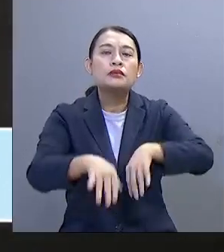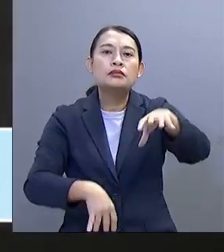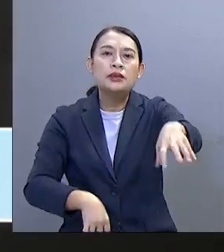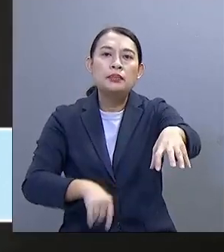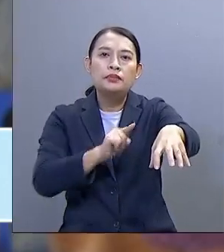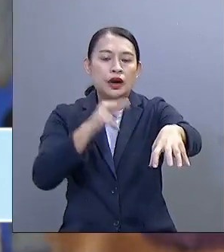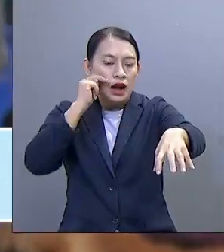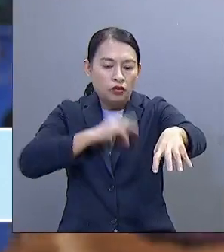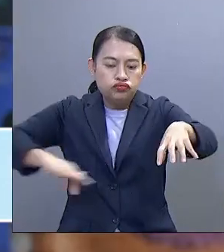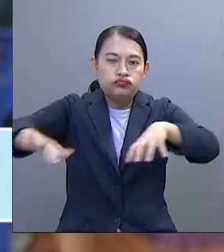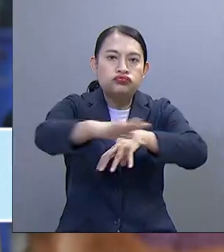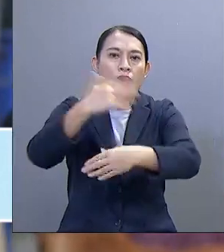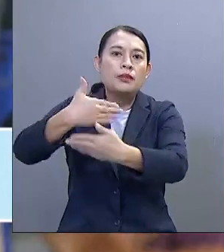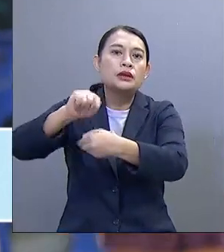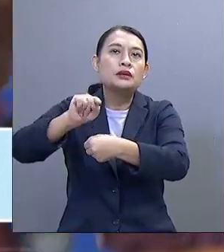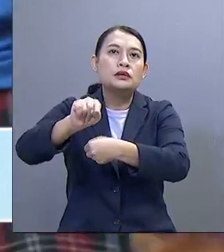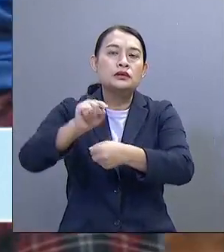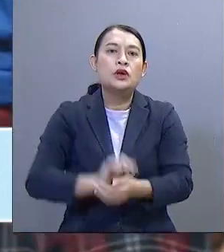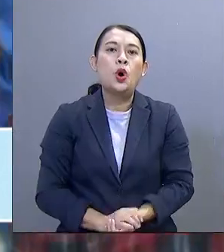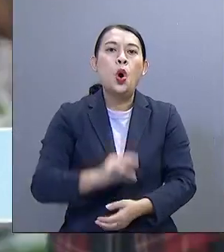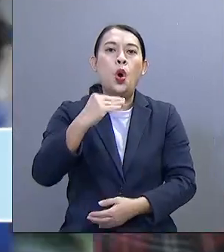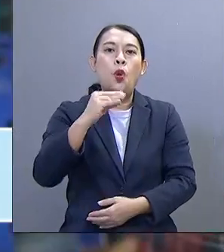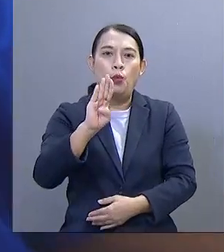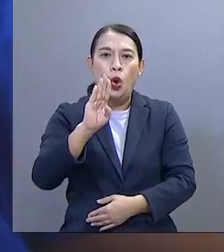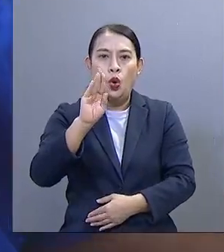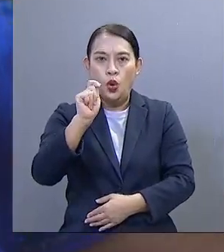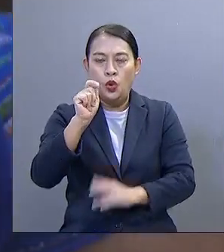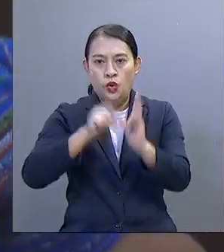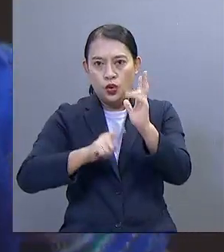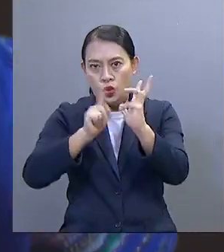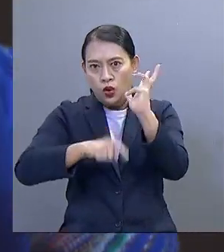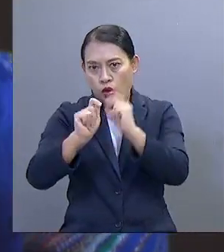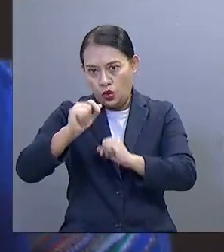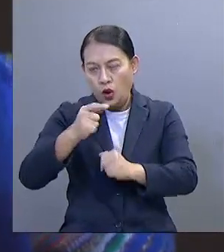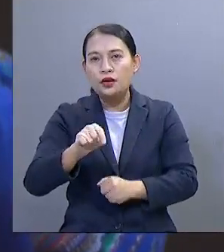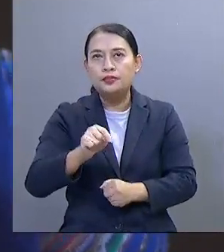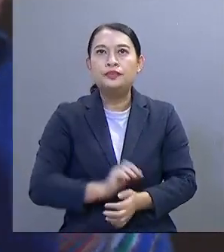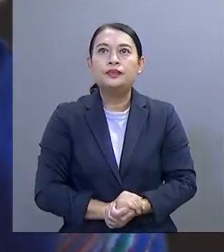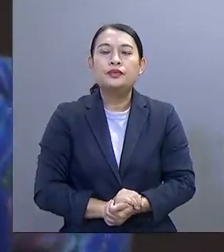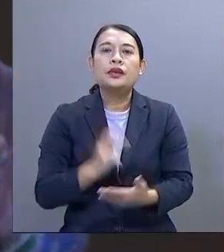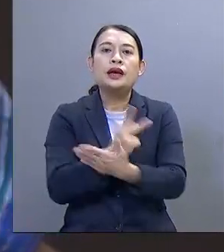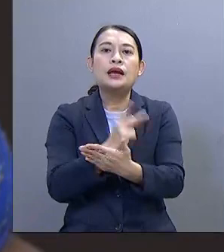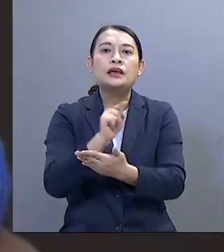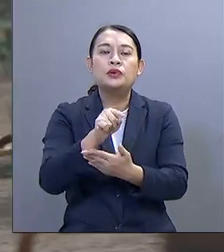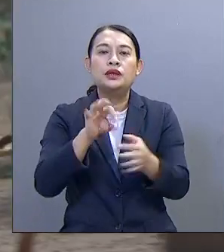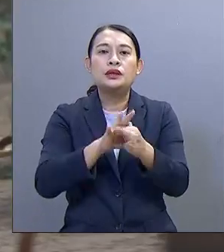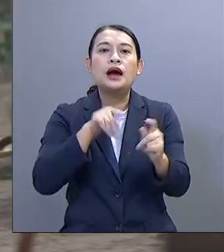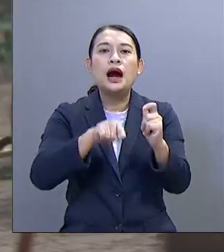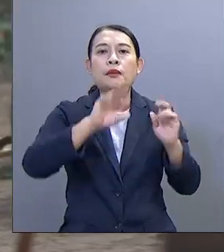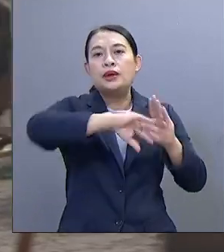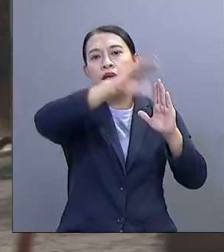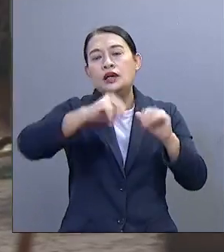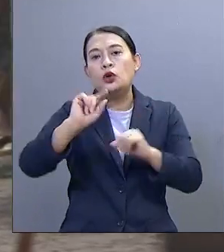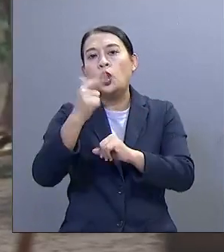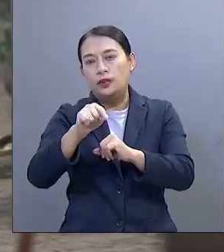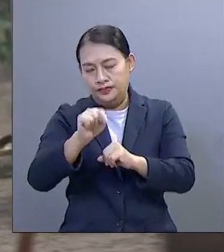นะคะหอวาหมู่บ้านโบอ่อง ตำมทองภาภูมิ อำเภอทองภาภูมจงหดการจานบุรีค่มกา 500 ครัเรือนค่ที่ยขาดแล